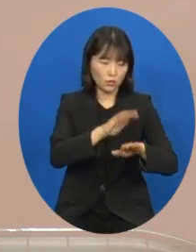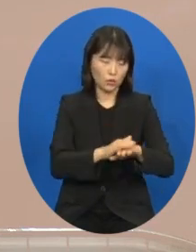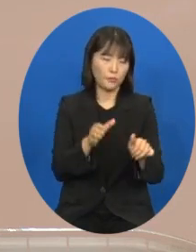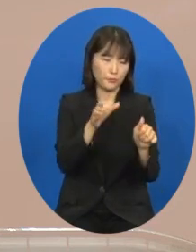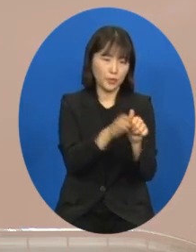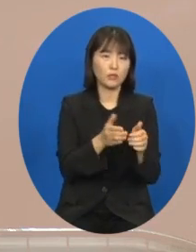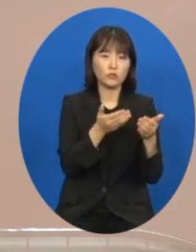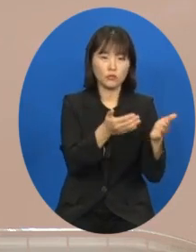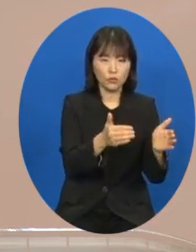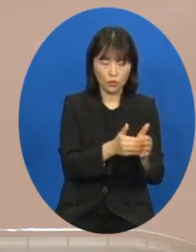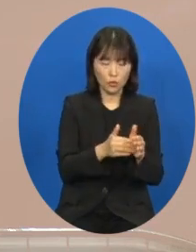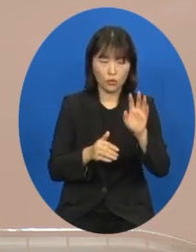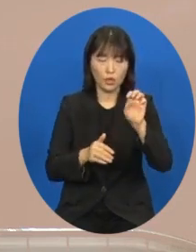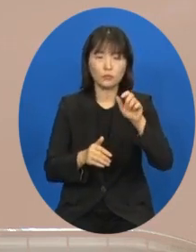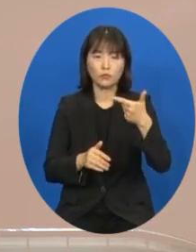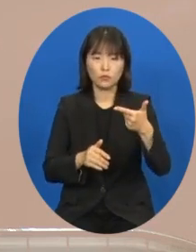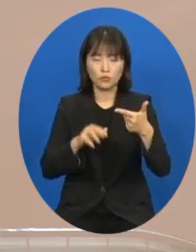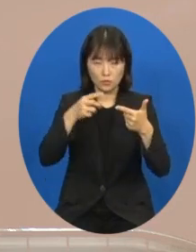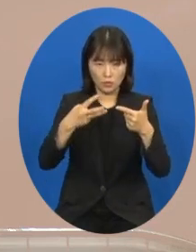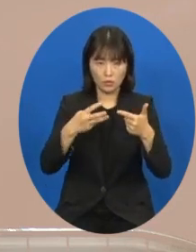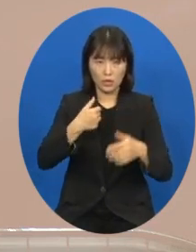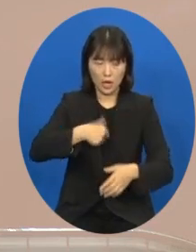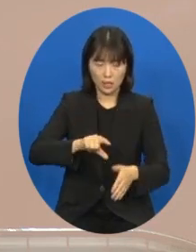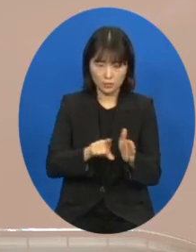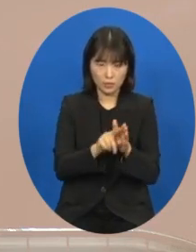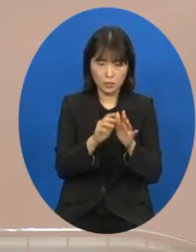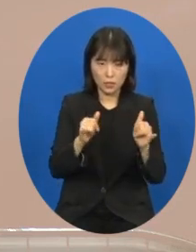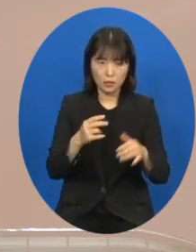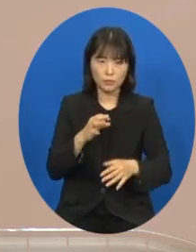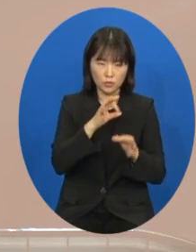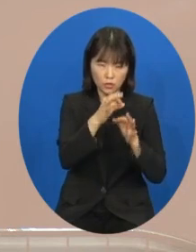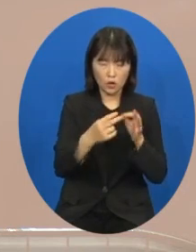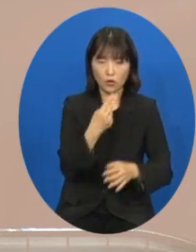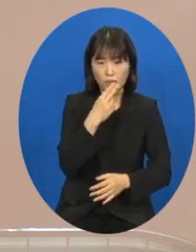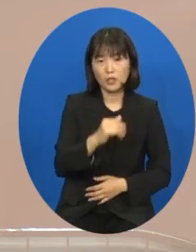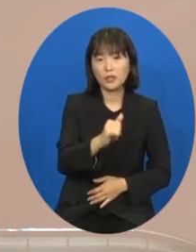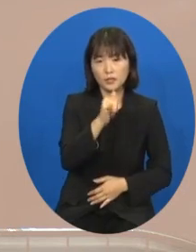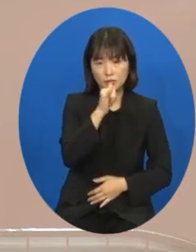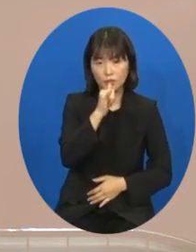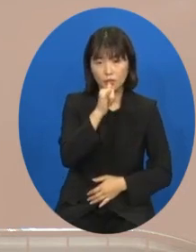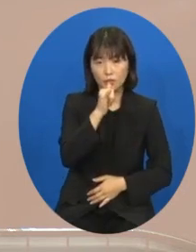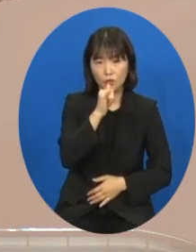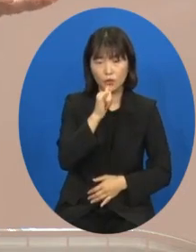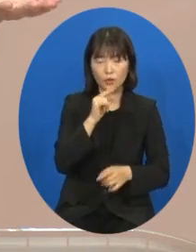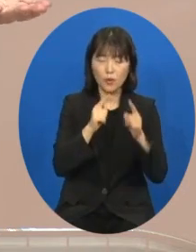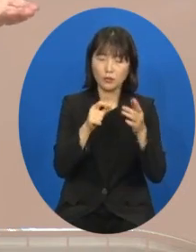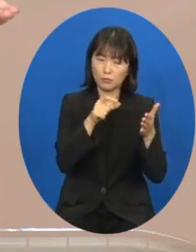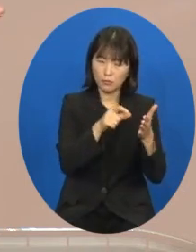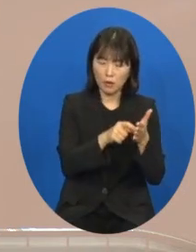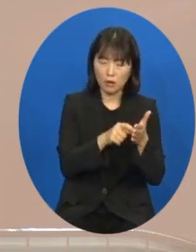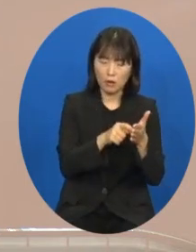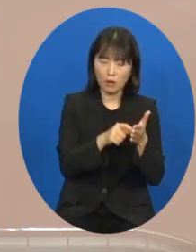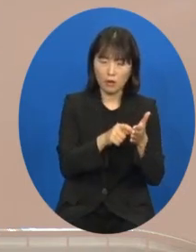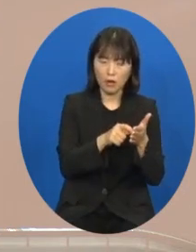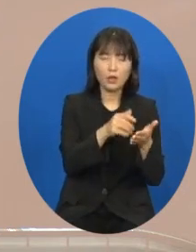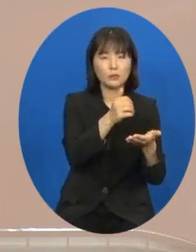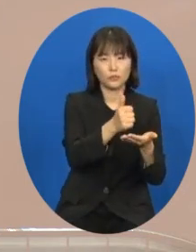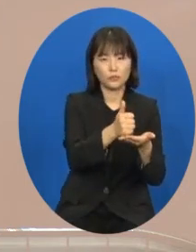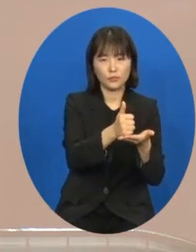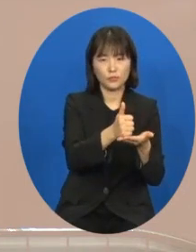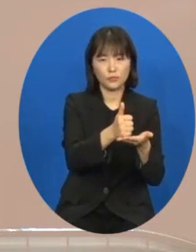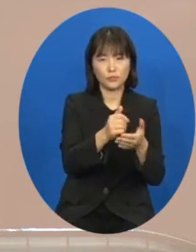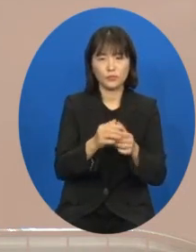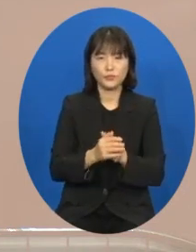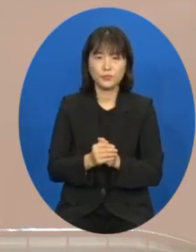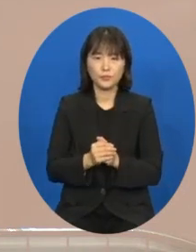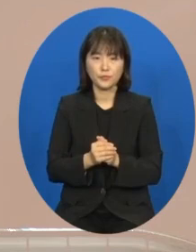맡기셨다고, 36절에서는 아들을 믿는 자에게는 영생이 있다고 말씀하신 그분이에요.